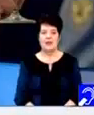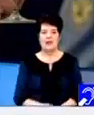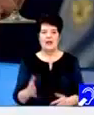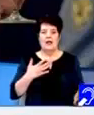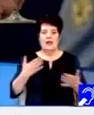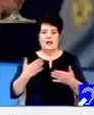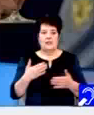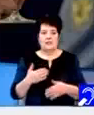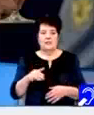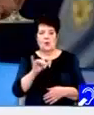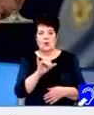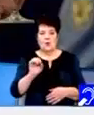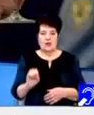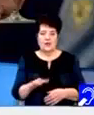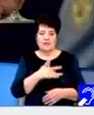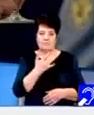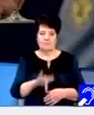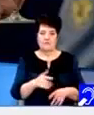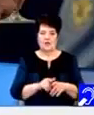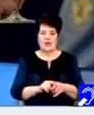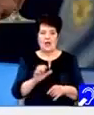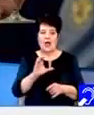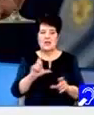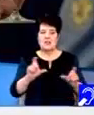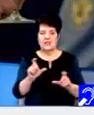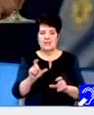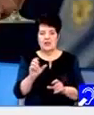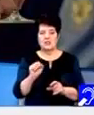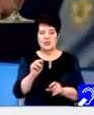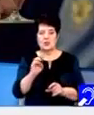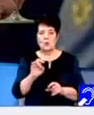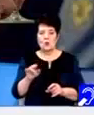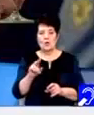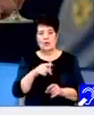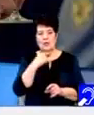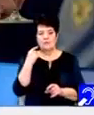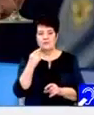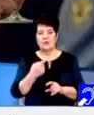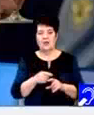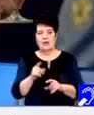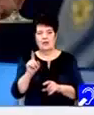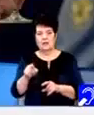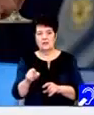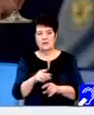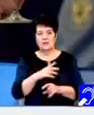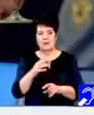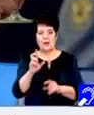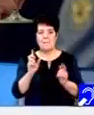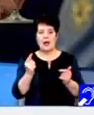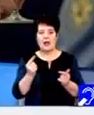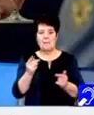Reacțiile dure din partea Uniunii Europene după otrăvirea agentului rus Sergei Skripal în Marea Britanie nu au influențat cu nimic alegerile